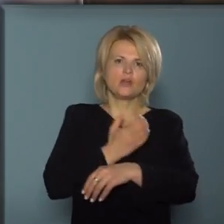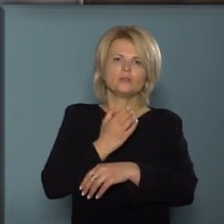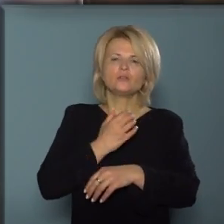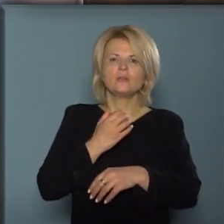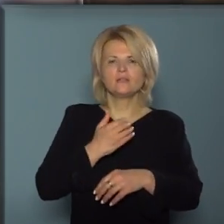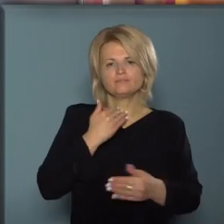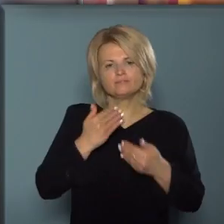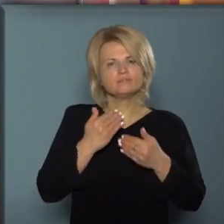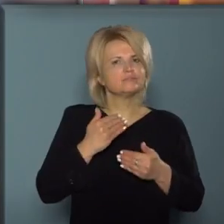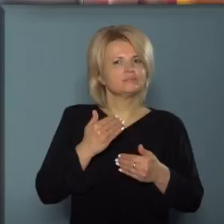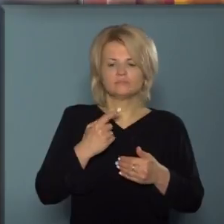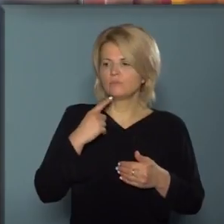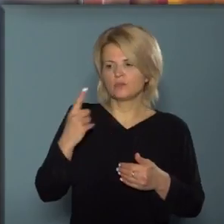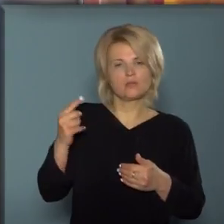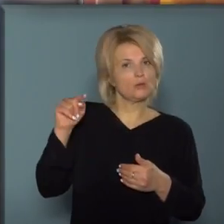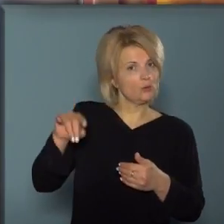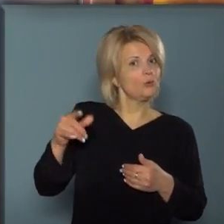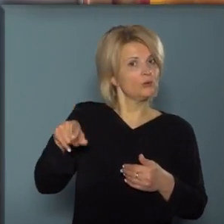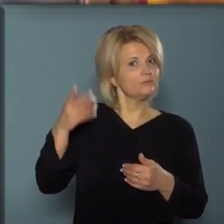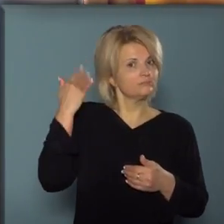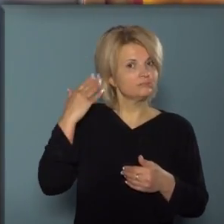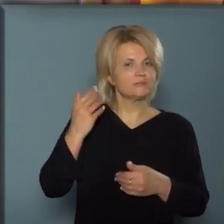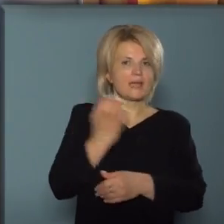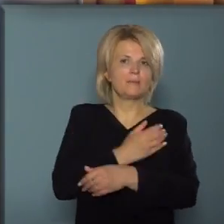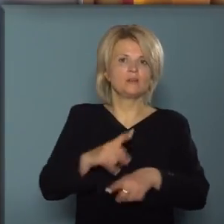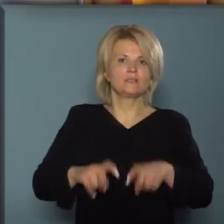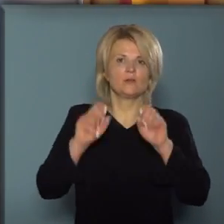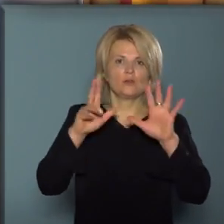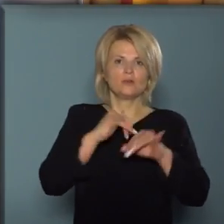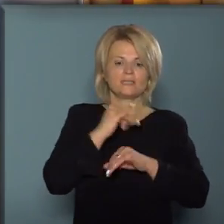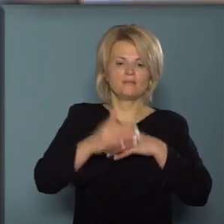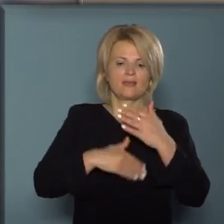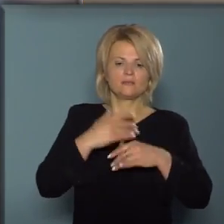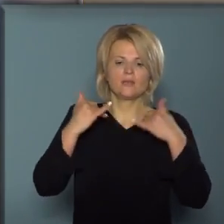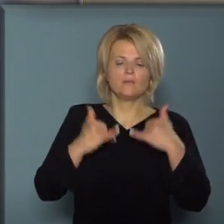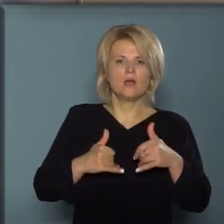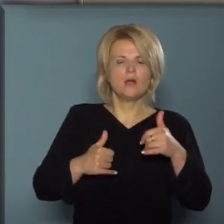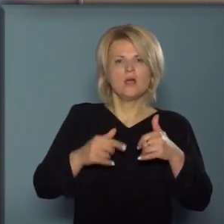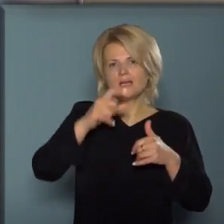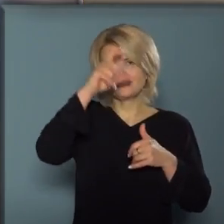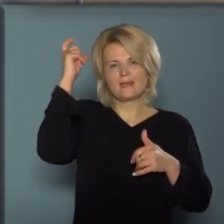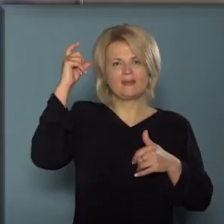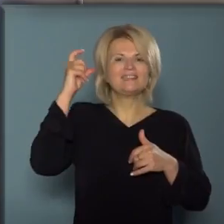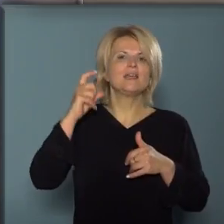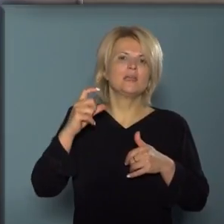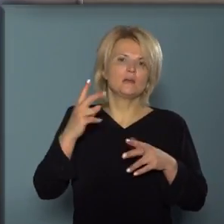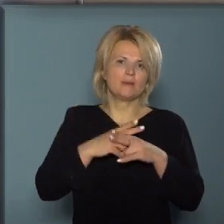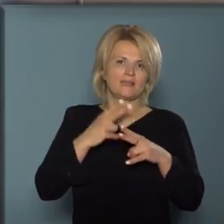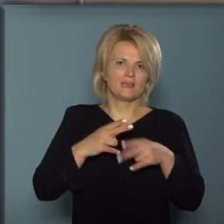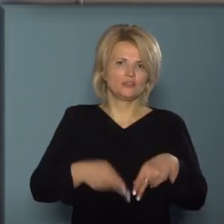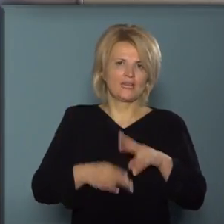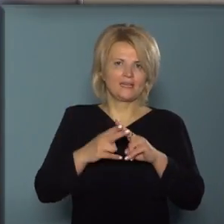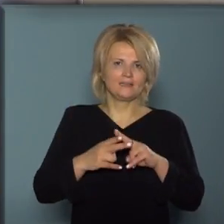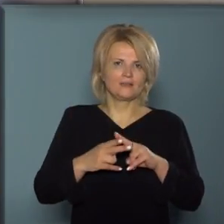konzultáns nem titkolja, hogy annak idején ő maga is kábítószerfüggő volt, 8 kemény éven át. Ma pedig szenvedélybetegek segítőjeként